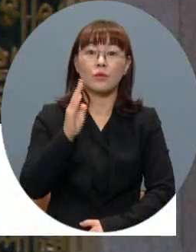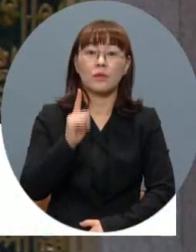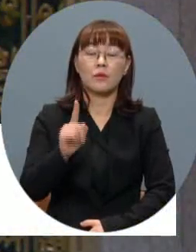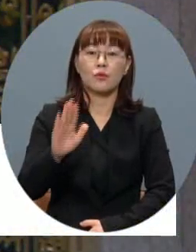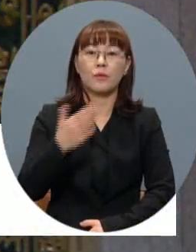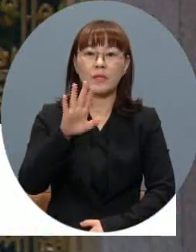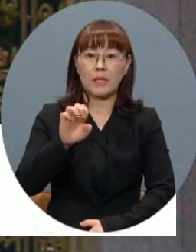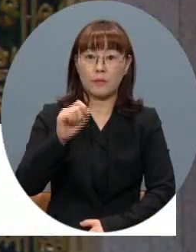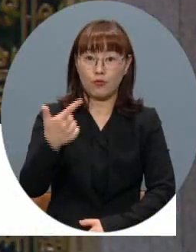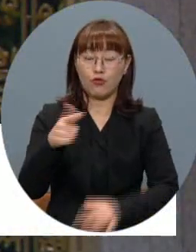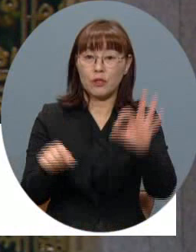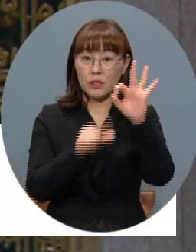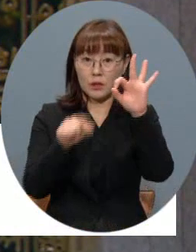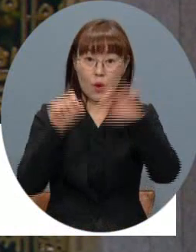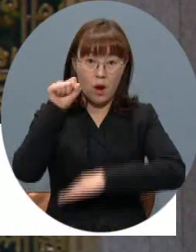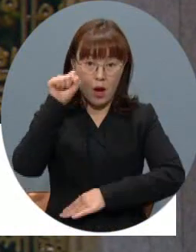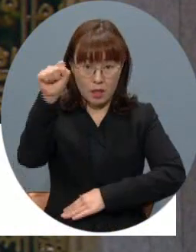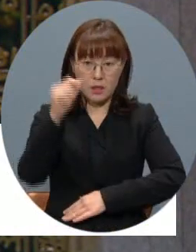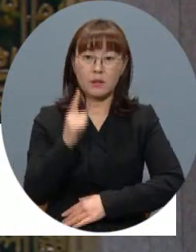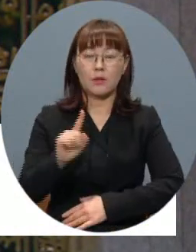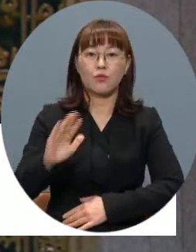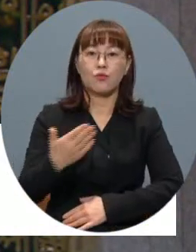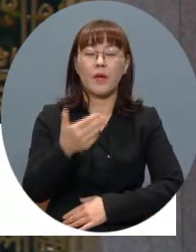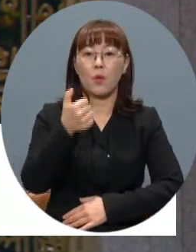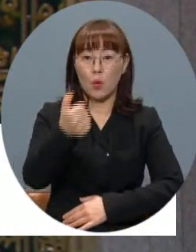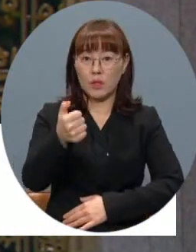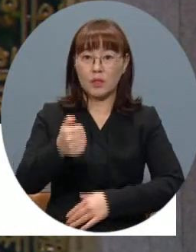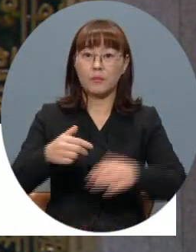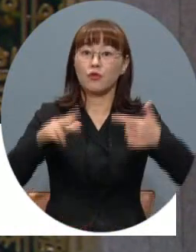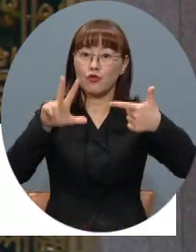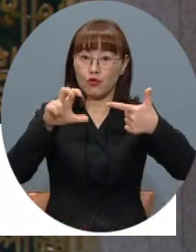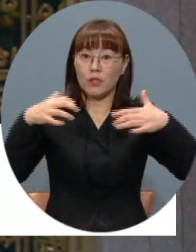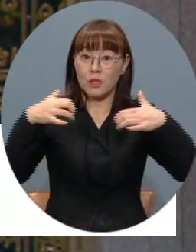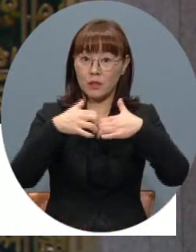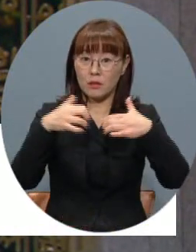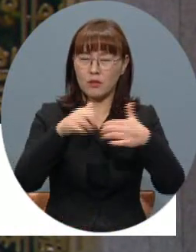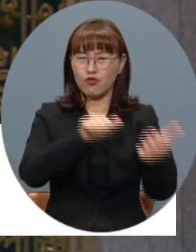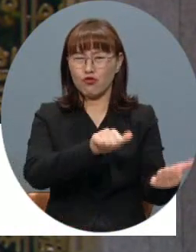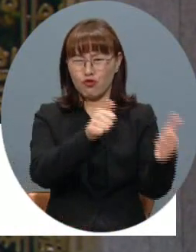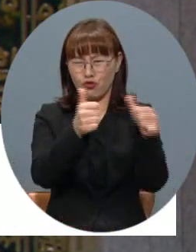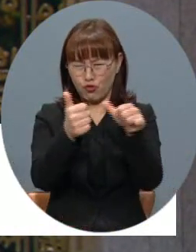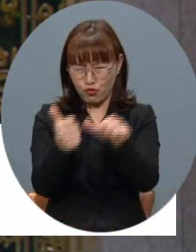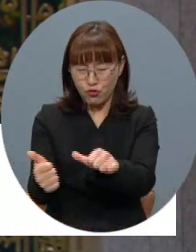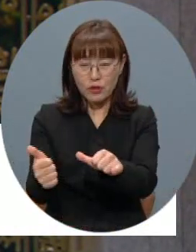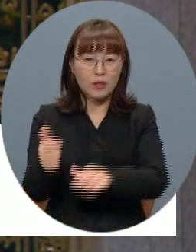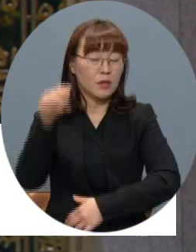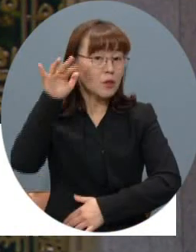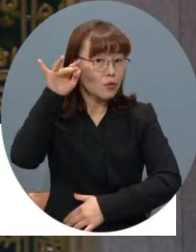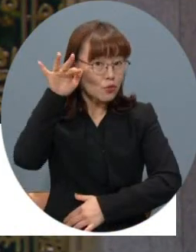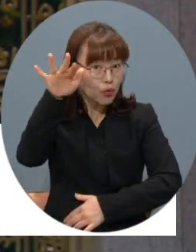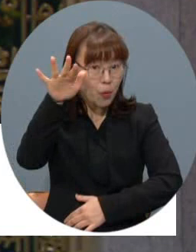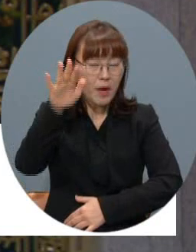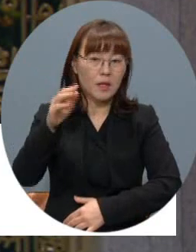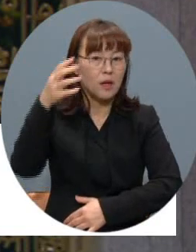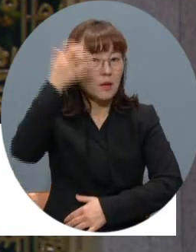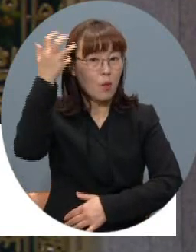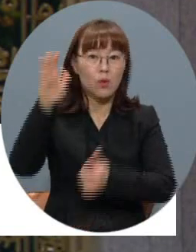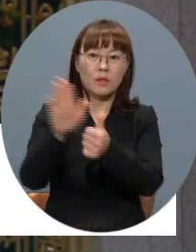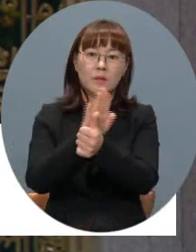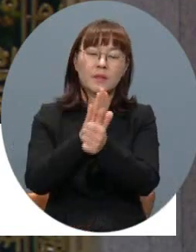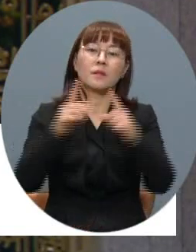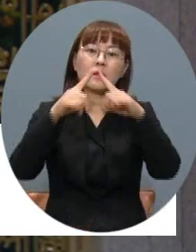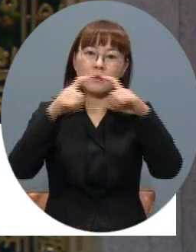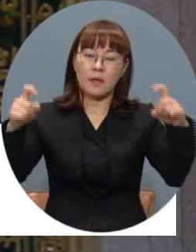1946년 10월 항쟁 뒤부터 1950년 한국전쟁 때까지 희생당한 민간인을 추모하는 위령탑이 대구에